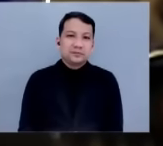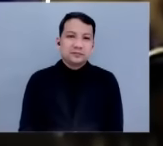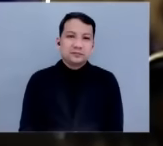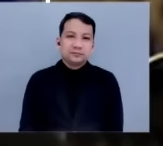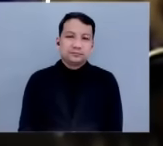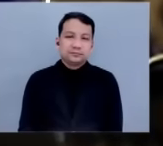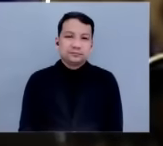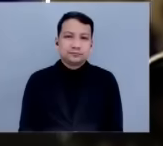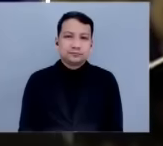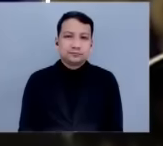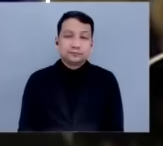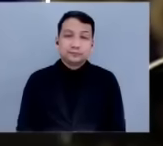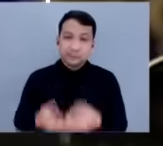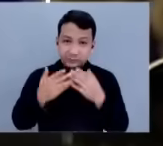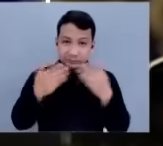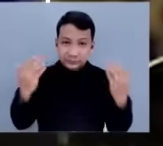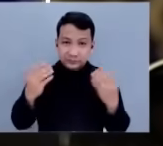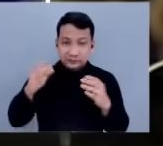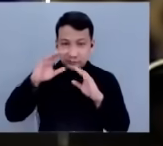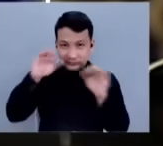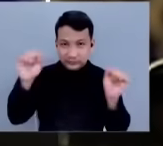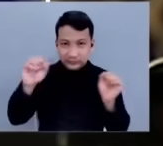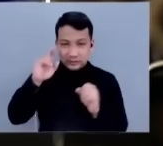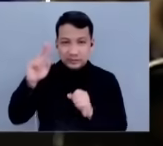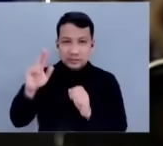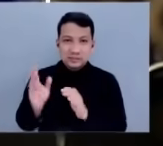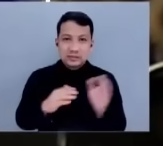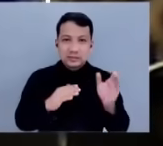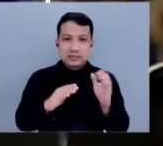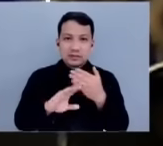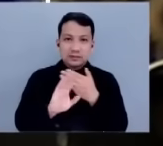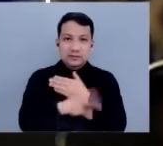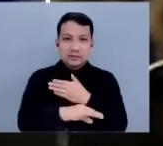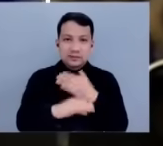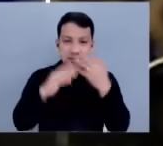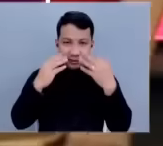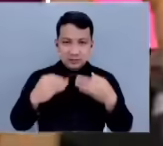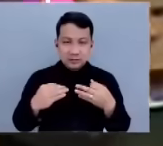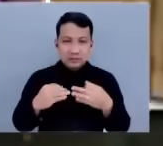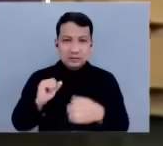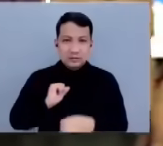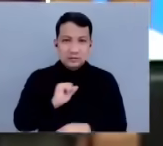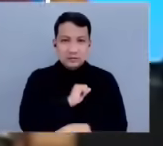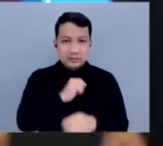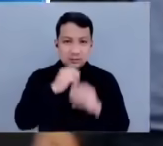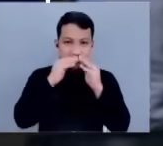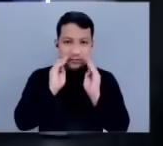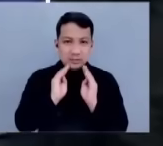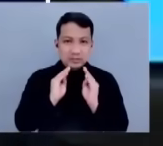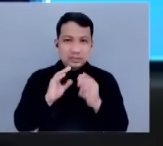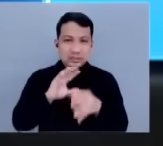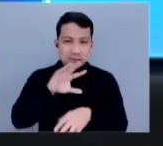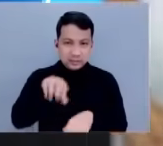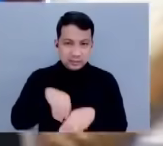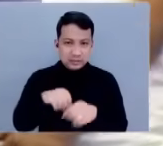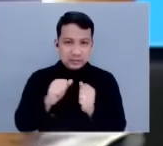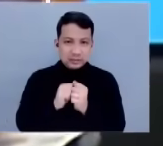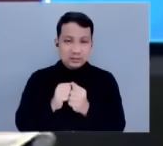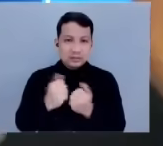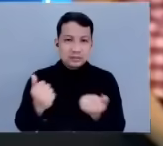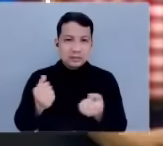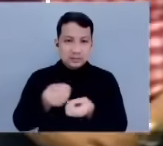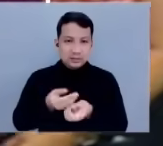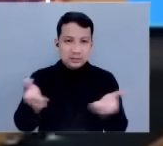Nakangiting sinabi ni Pangulong Bongbong Marcos ang planong pagbabalik Senado ni dating Senador Manny Pacquiao. Magkasama kanina ang dalawa sa pamamahagi ng